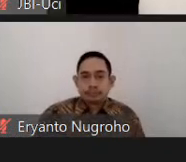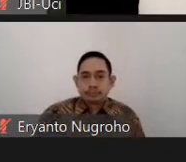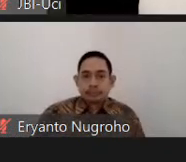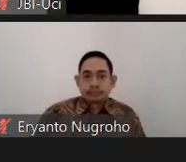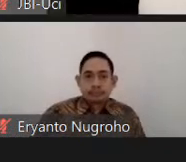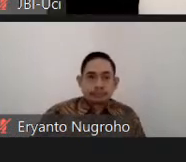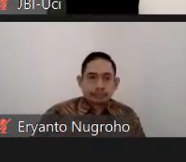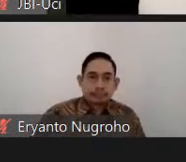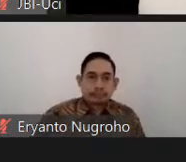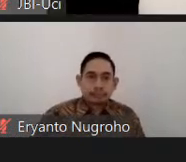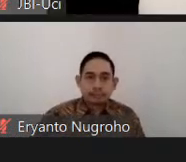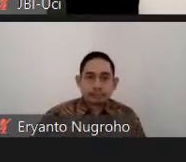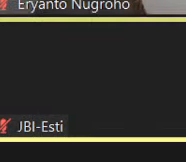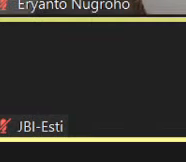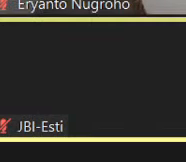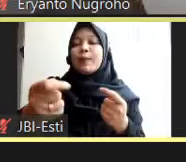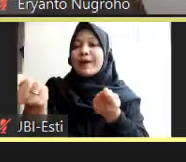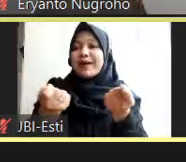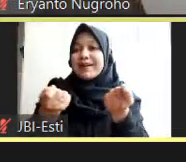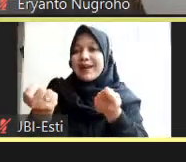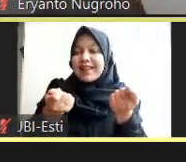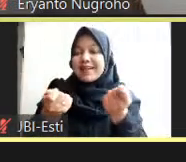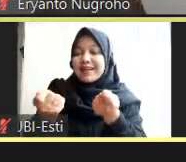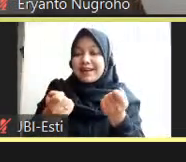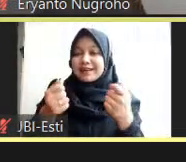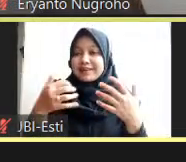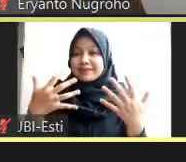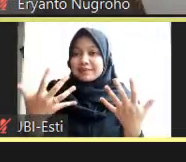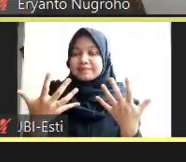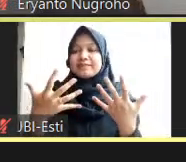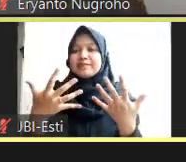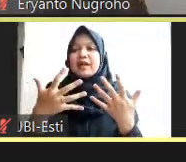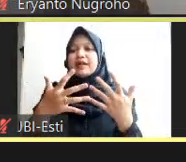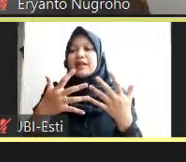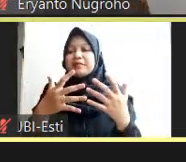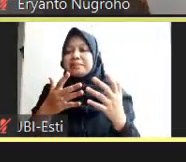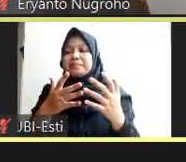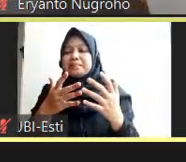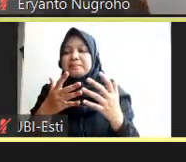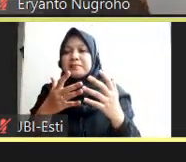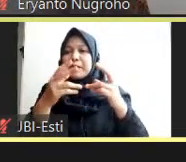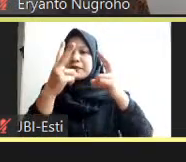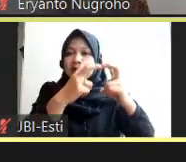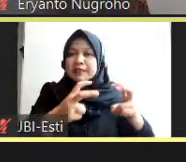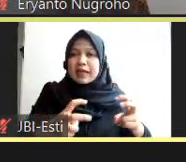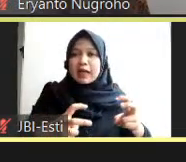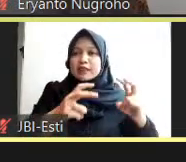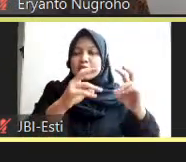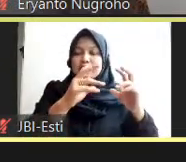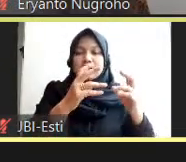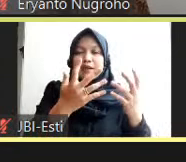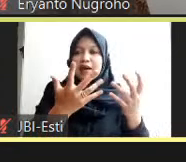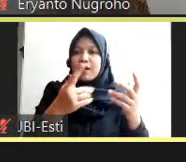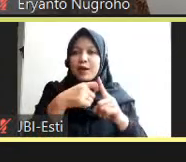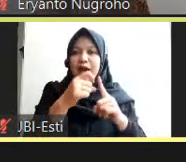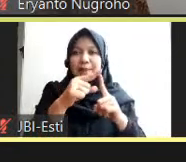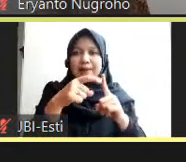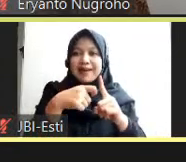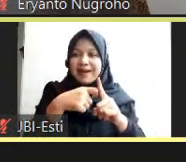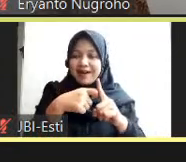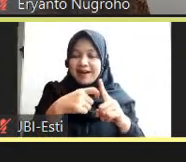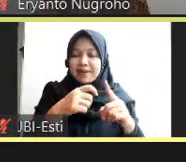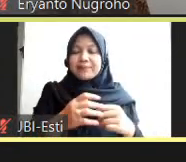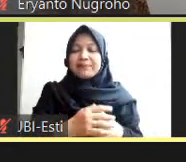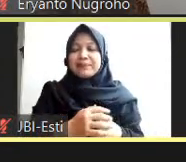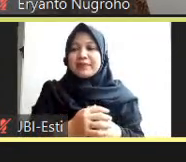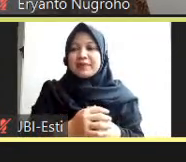KPK, terhadap investigasi, penyelidikan dan sebagainya yang dilakukan oleh KPK. Jadi ini juga menurut